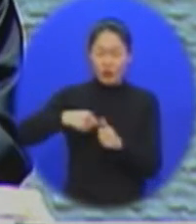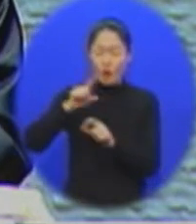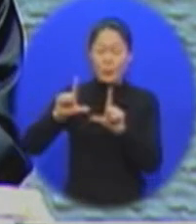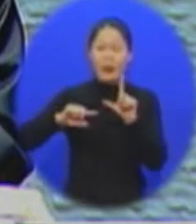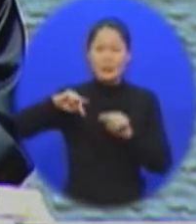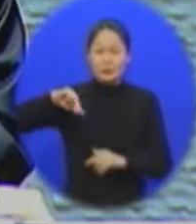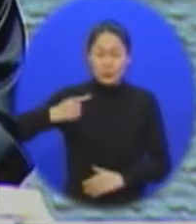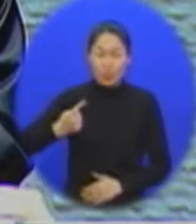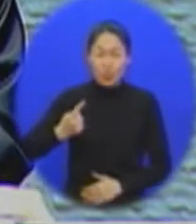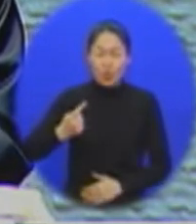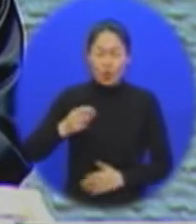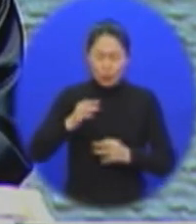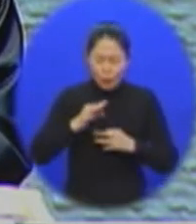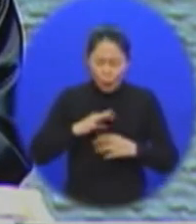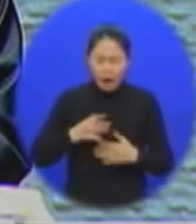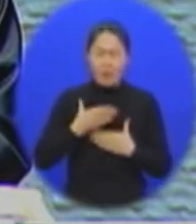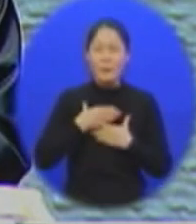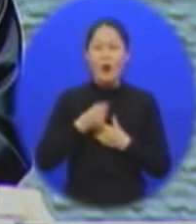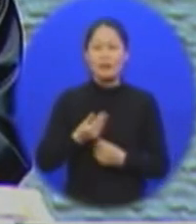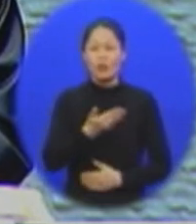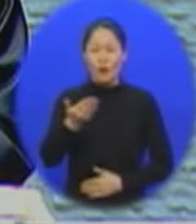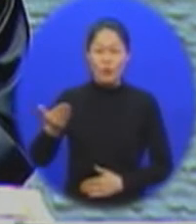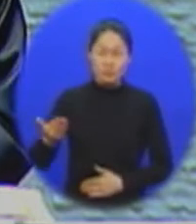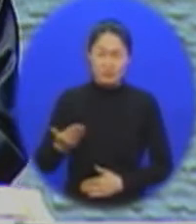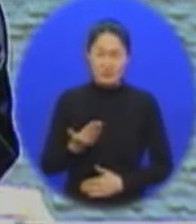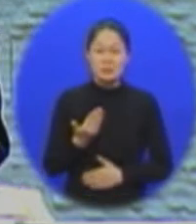나은 평안이 여러분에게 옵니다